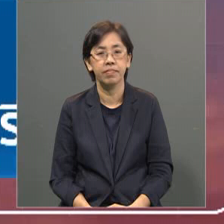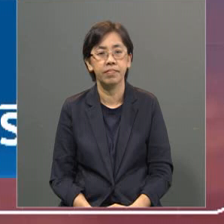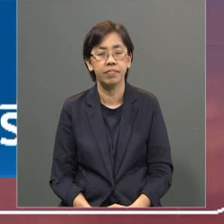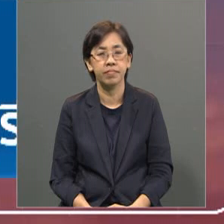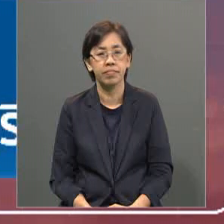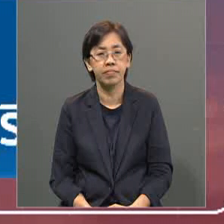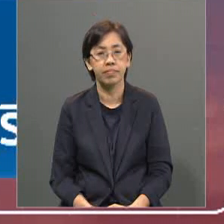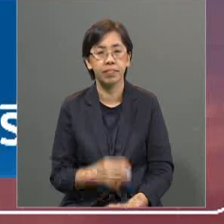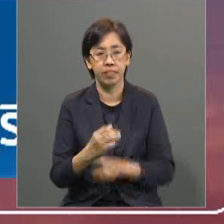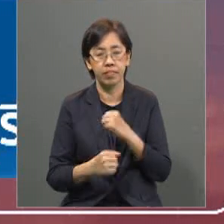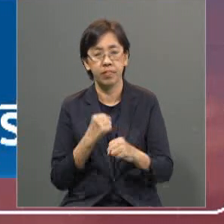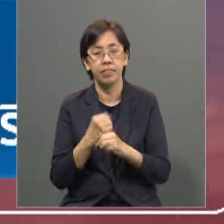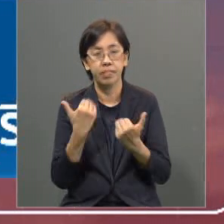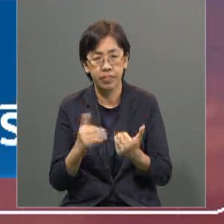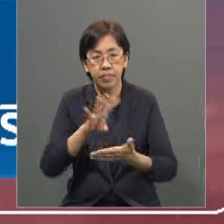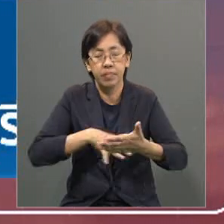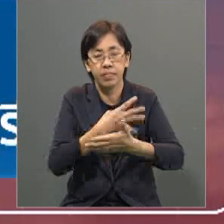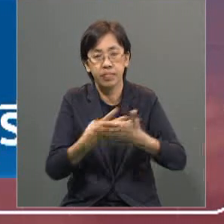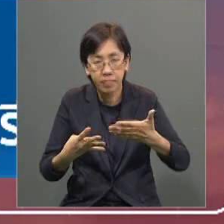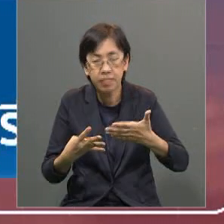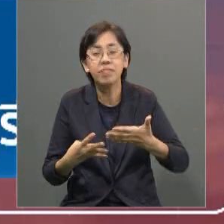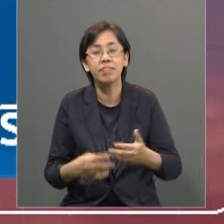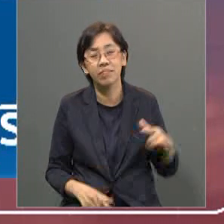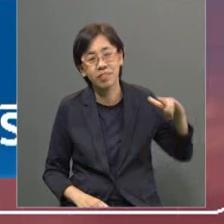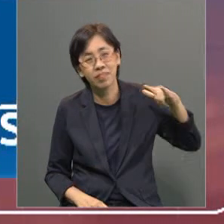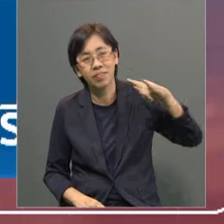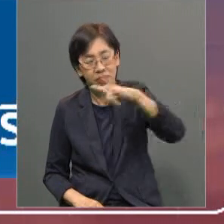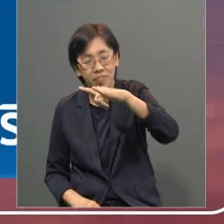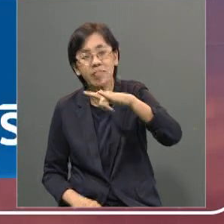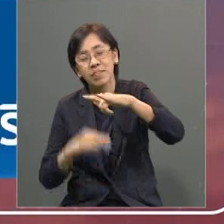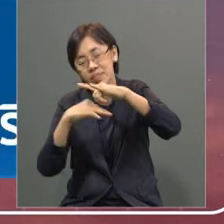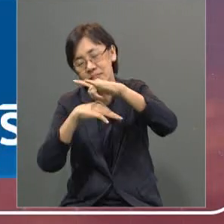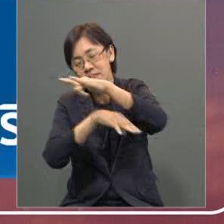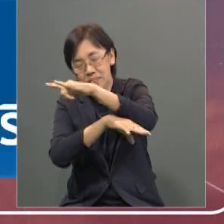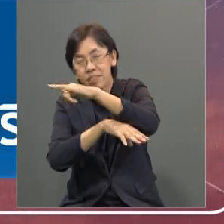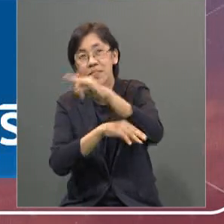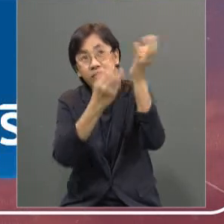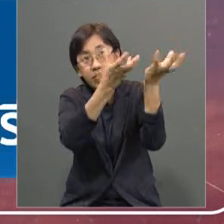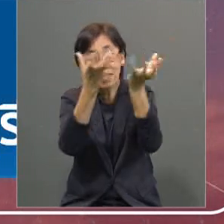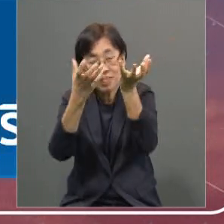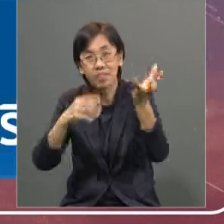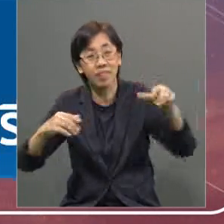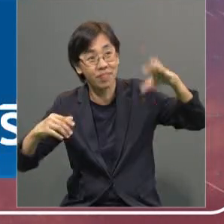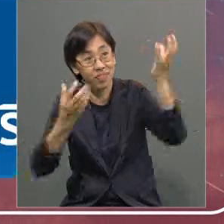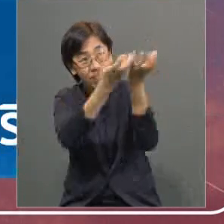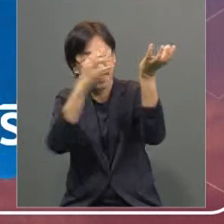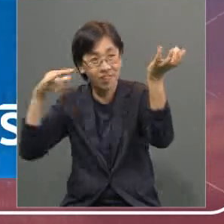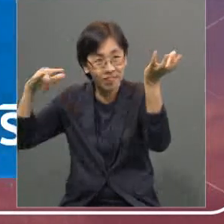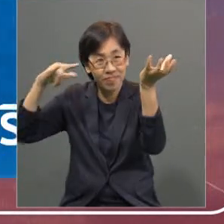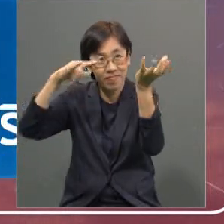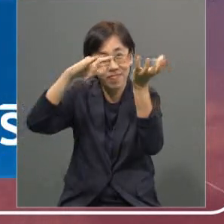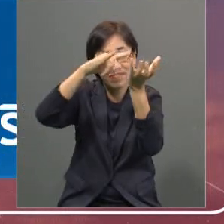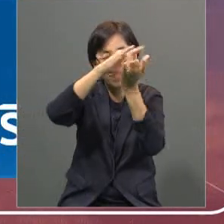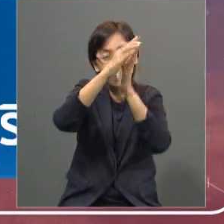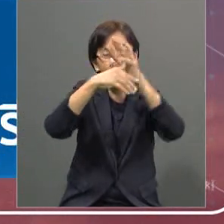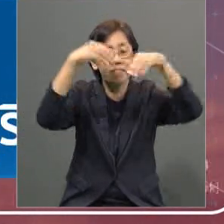้สำหรับปีนี้นะคะมีแผนปฏิบัติการฝนหลวงช่วยเหลือพื้นที่การเกษตรเพื่อที่ประสบภัยแล้งแล้วก็สร้างความชุ่มชื้นให้กับป่า